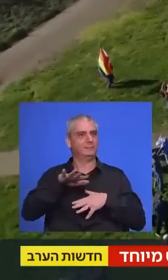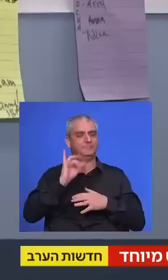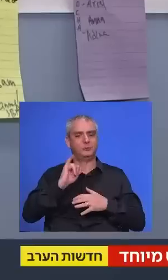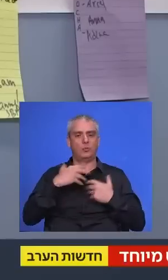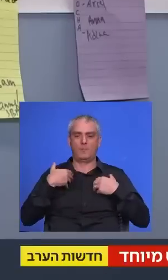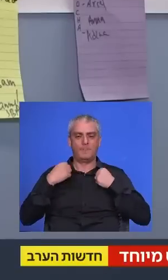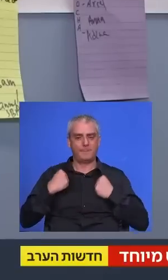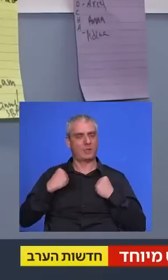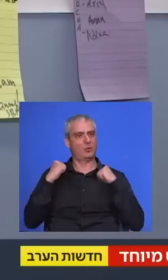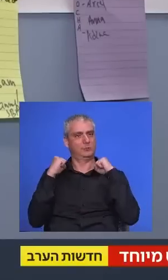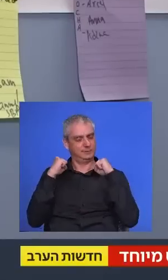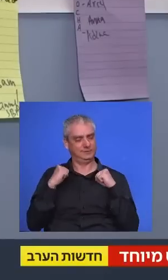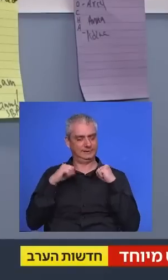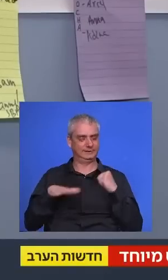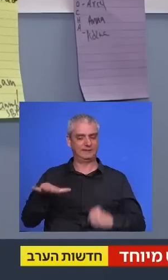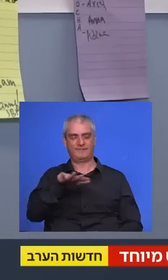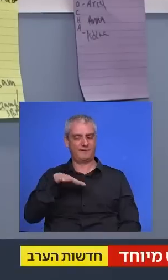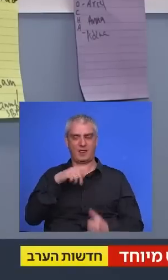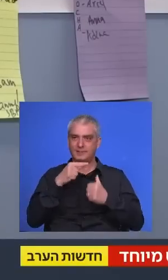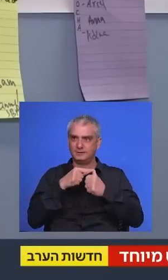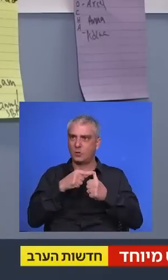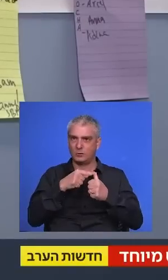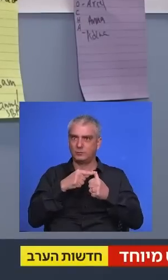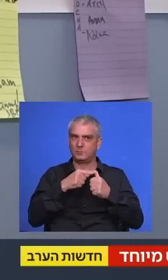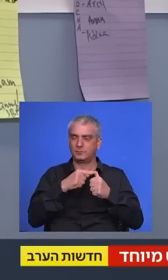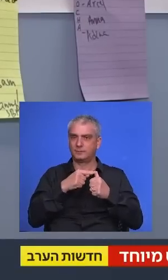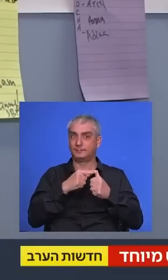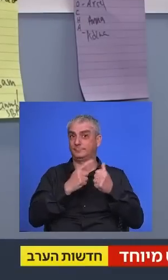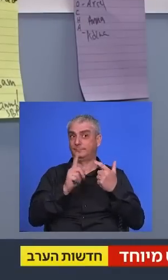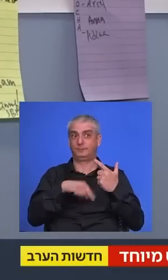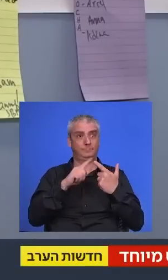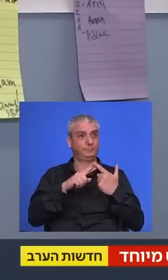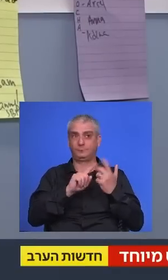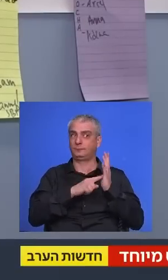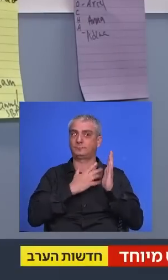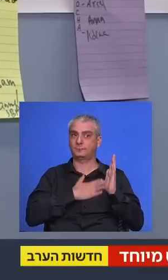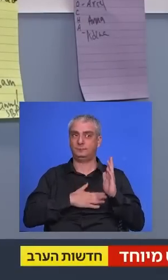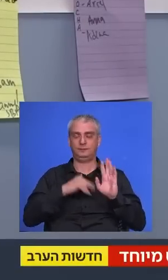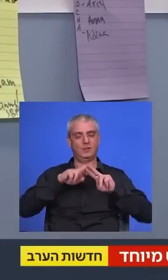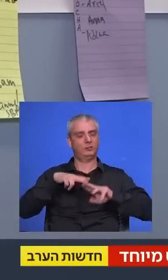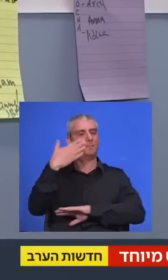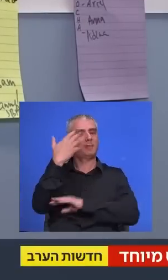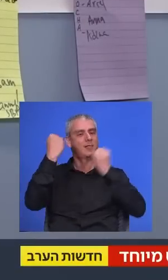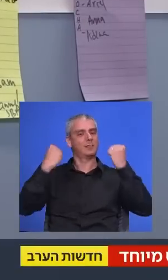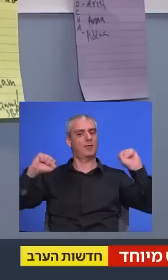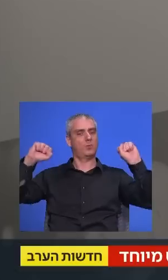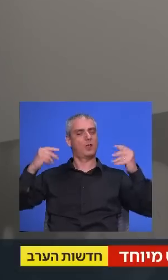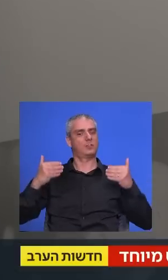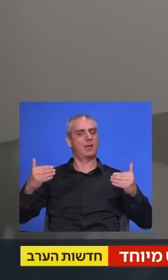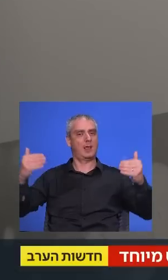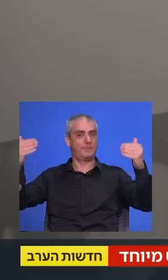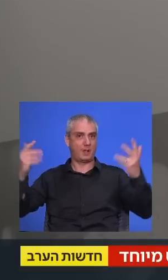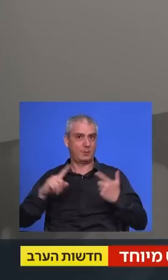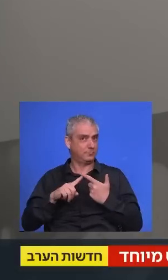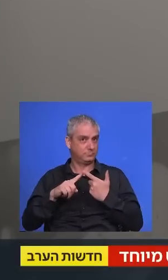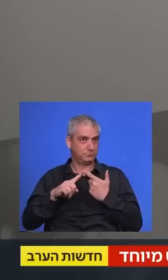לאיזשהו ביטחון יציב באזור, לא משקף את הרצון להישאר דמוקרטיה ליברלית.